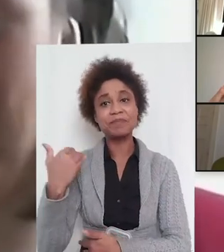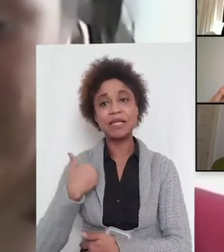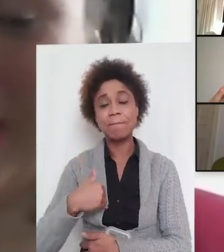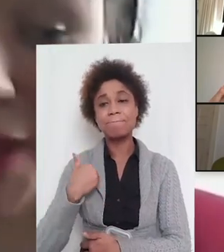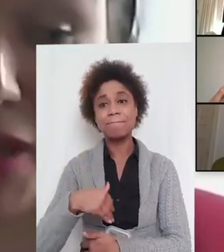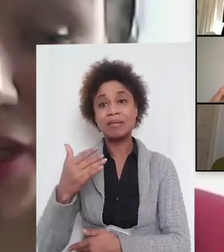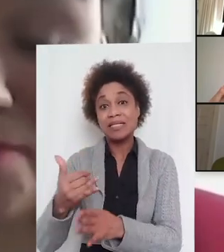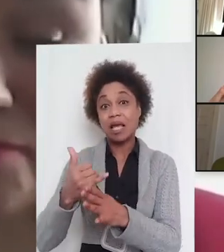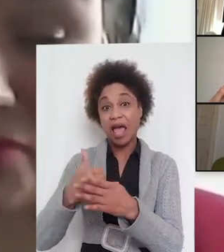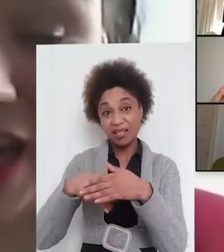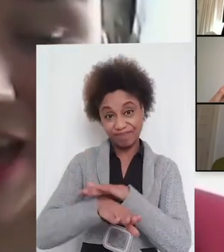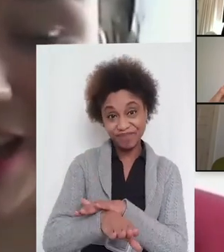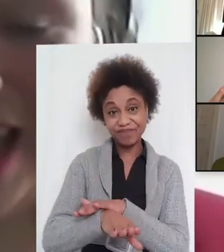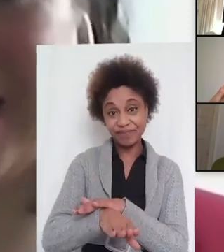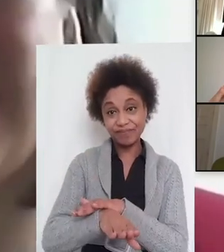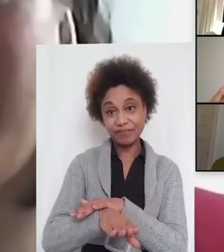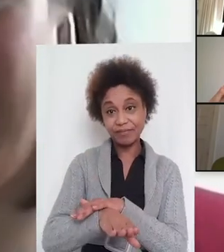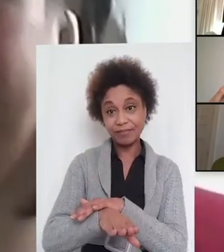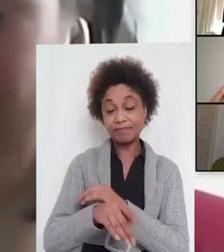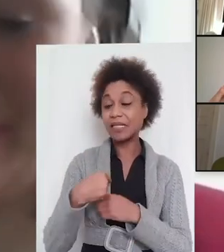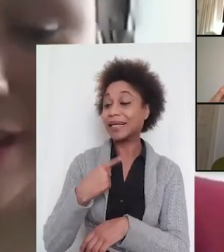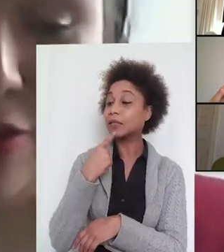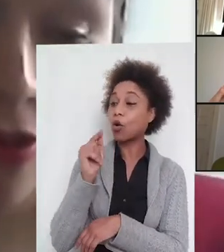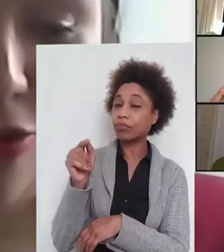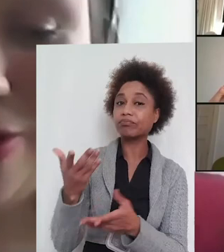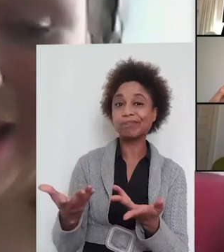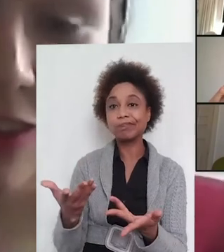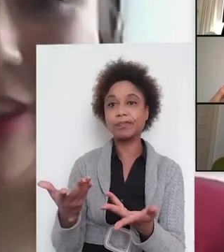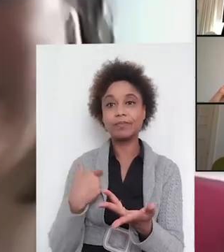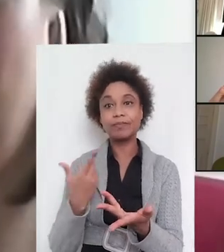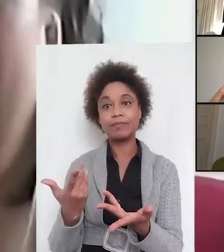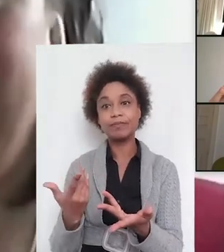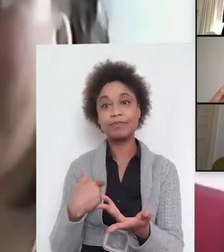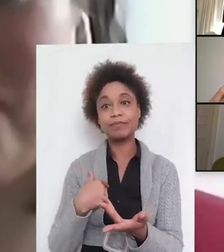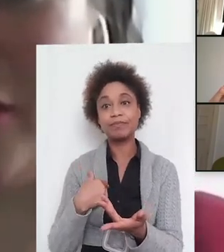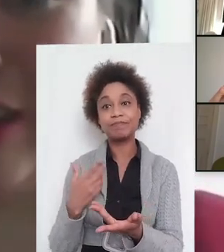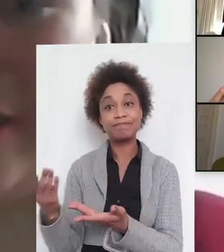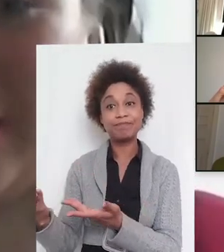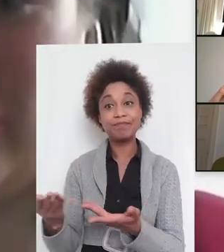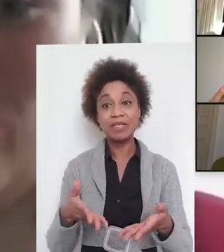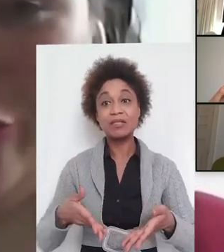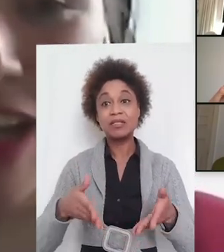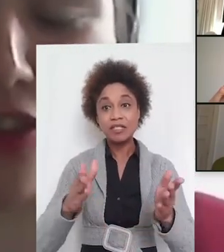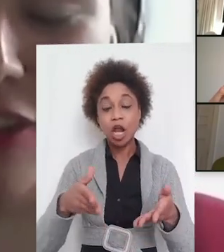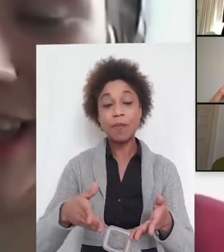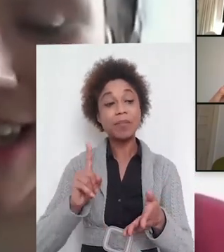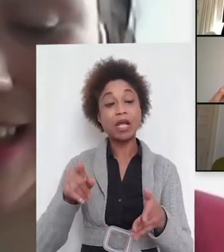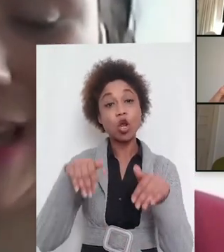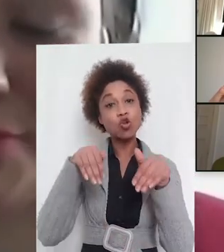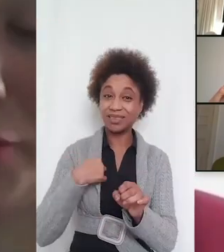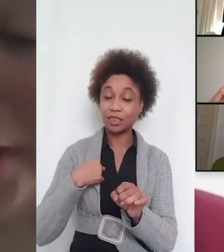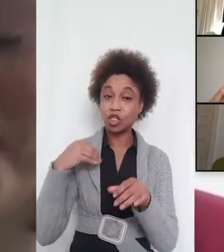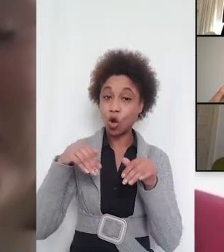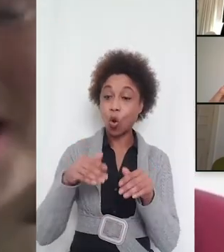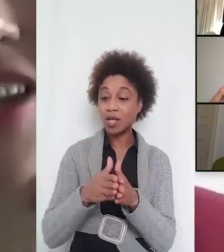die kwamen te laat binnen en ik gaf hen aan van nou, goh, gaan jullie hier allemaal aan het gangpad zitten, dan kan de hond naast jullie liggen,